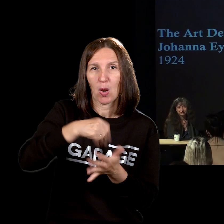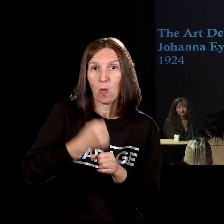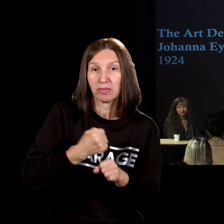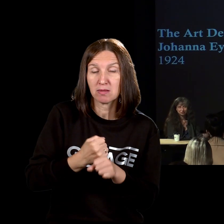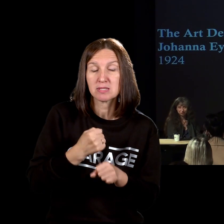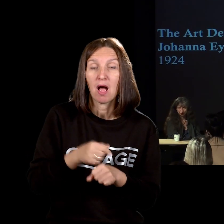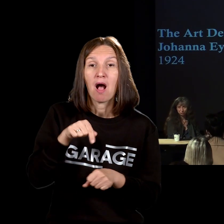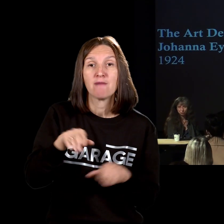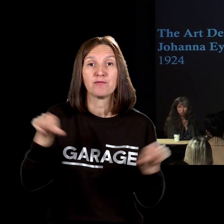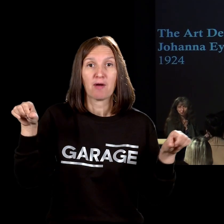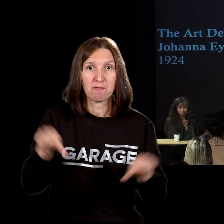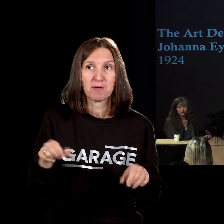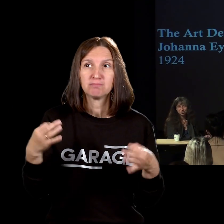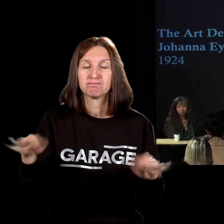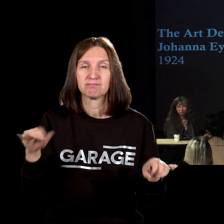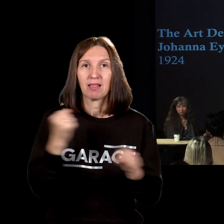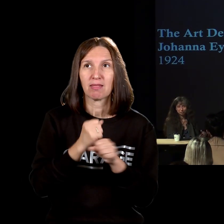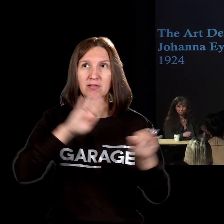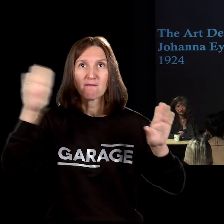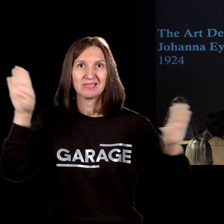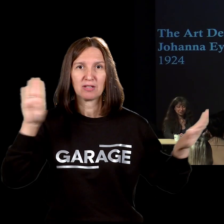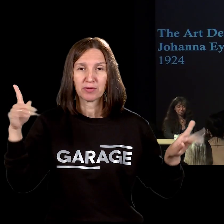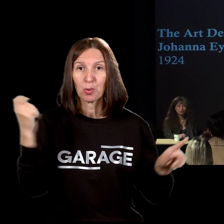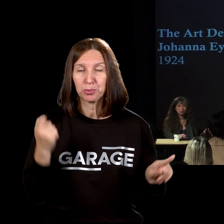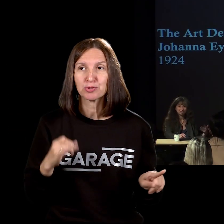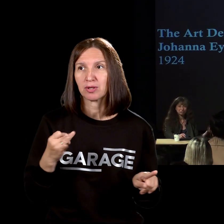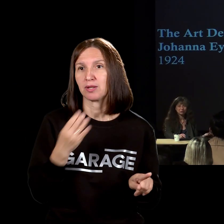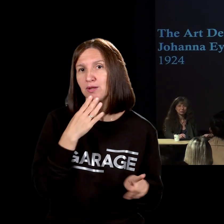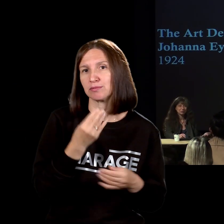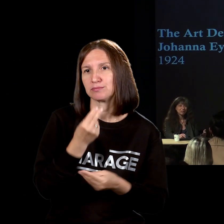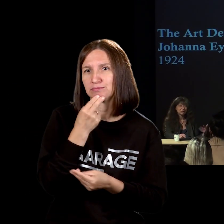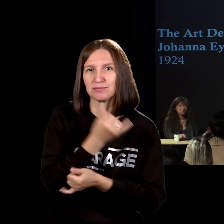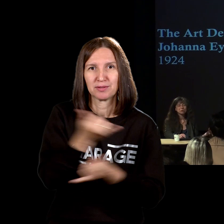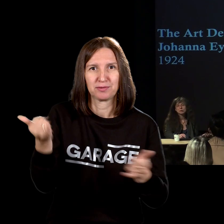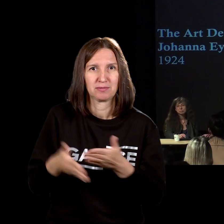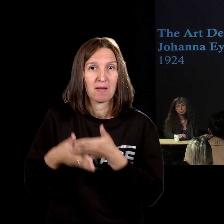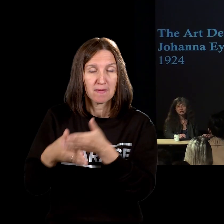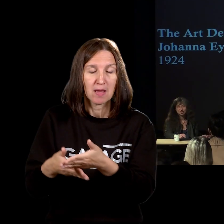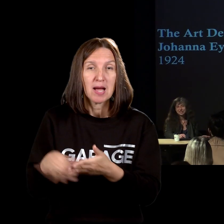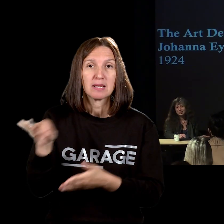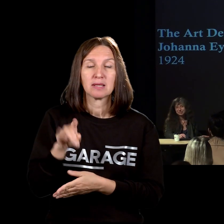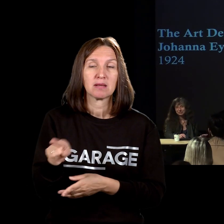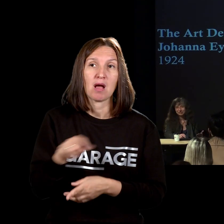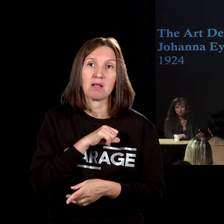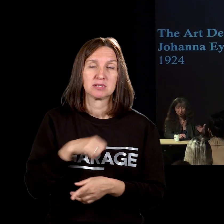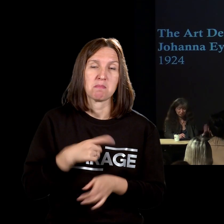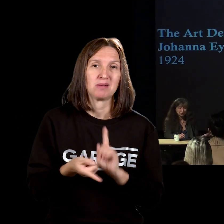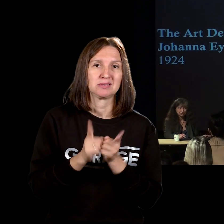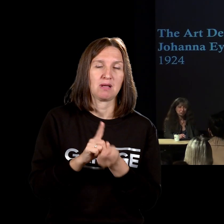этом кафе стала делать выставки художников и подкармливать их, стала одним из первых